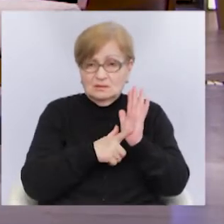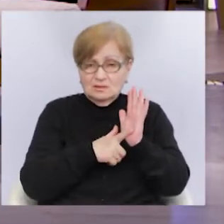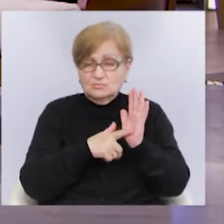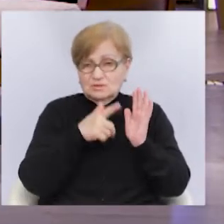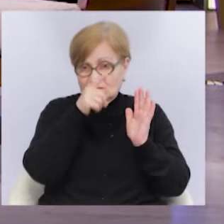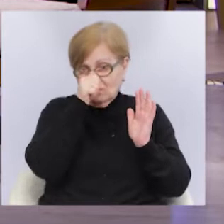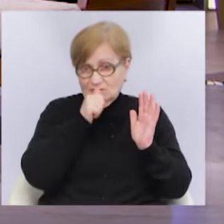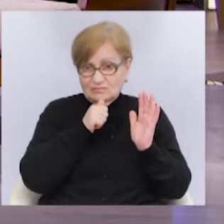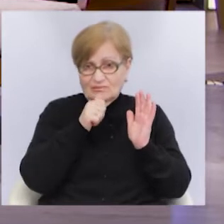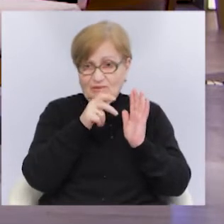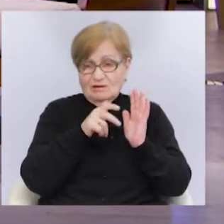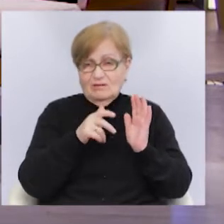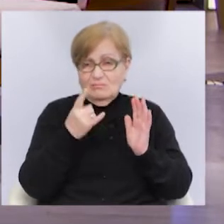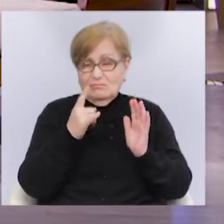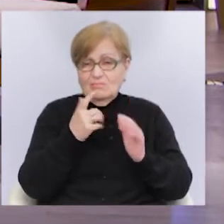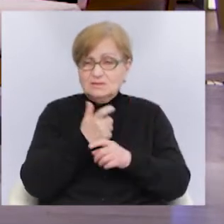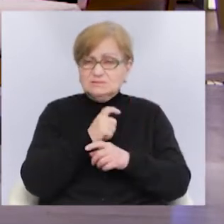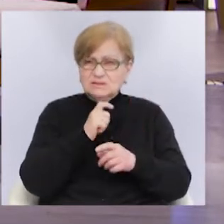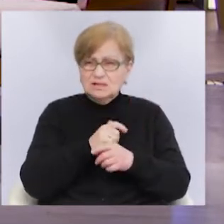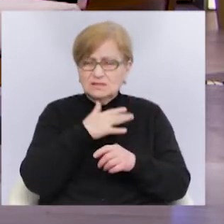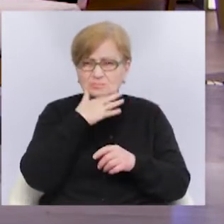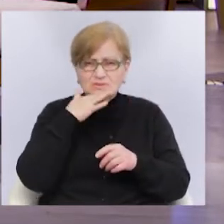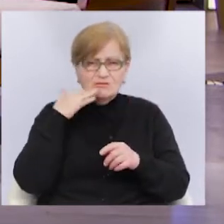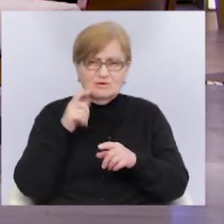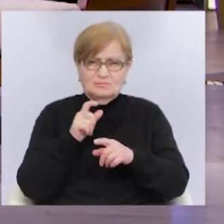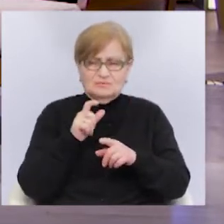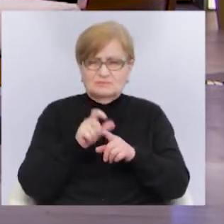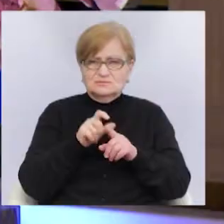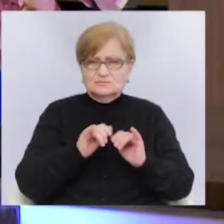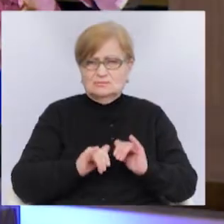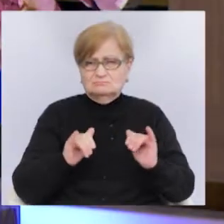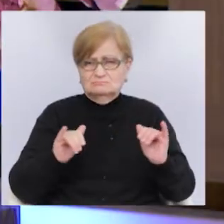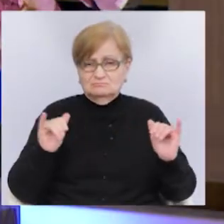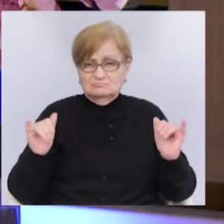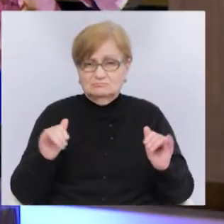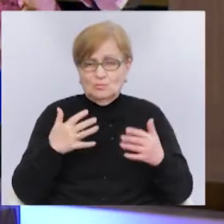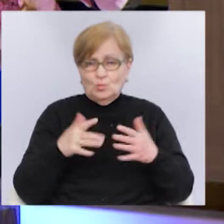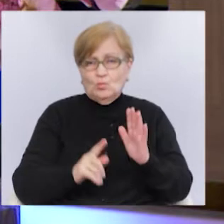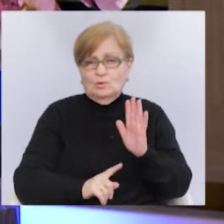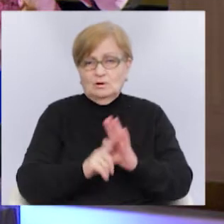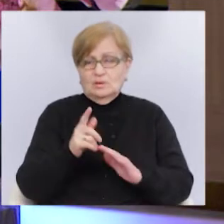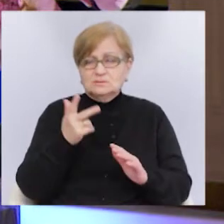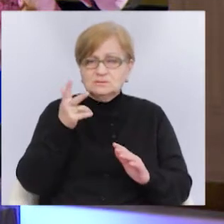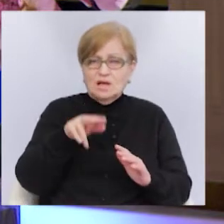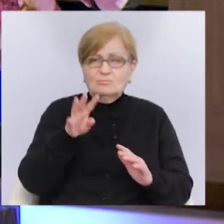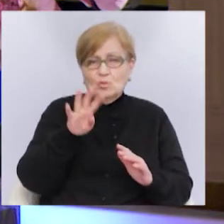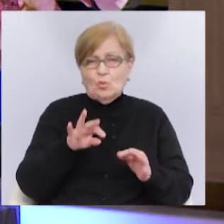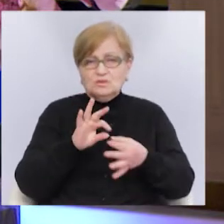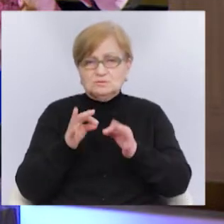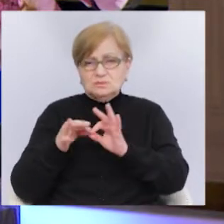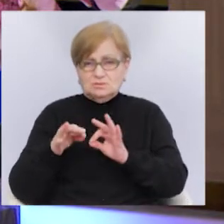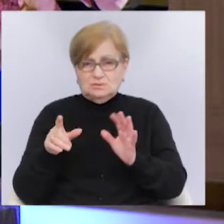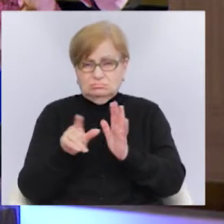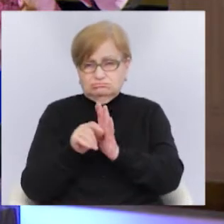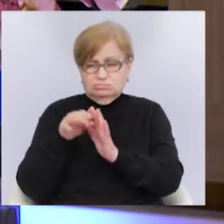27-28 თვის ასაკისთვის ძალიან მრავალფეროვანი ხდება უკვე მეტყველება და შემოდის 3-4 სიტყვიანი წინადადებები